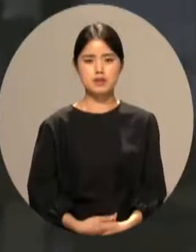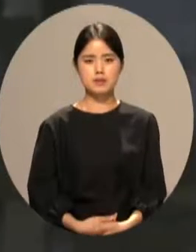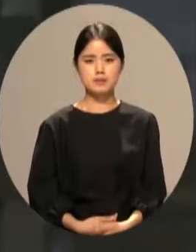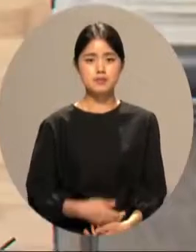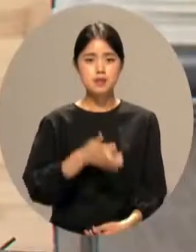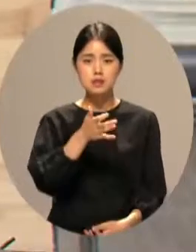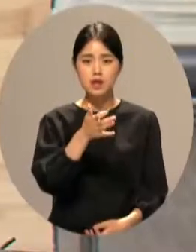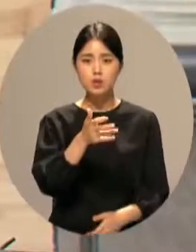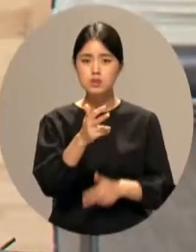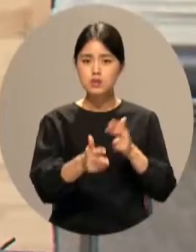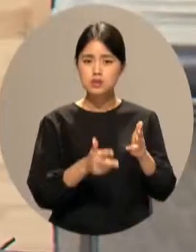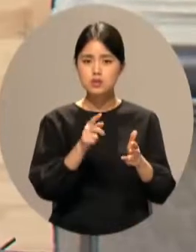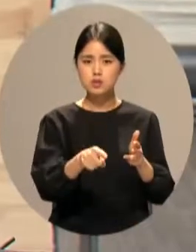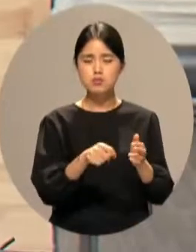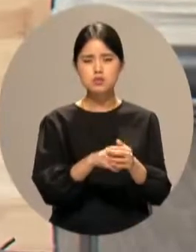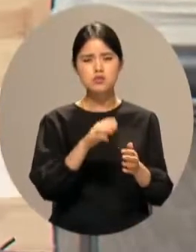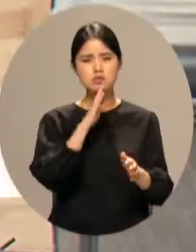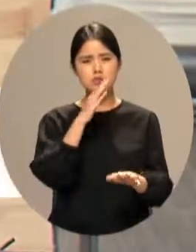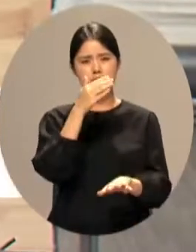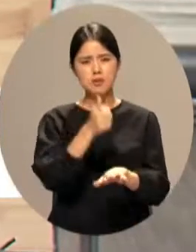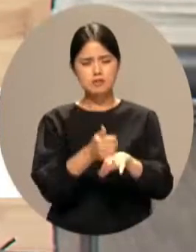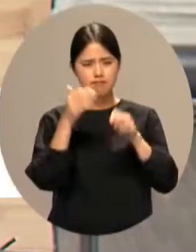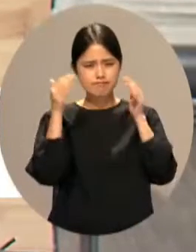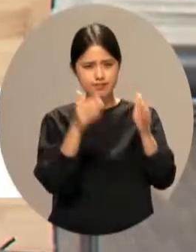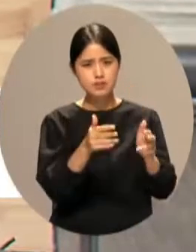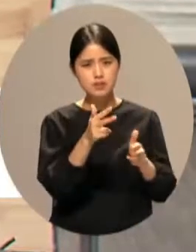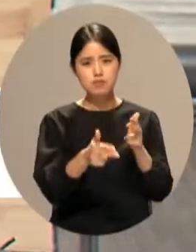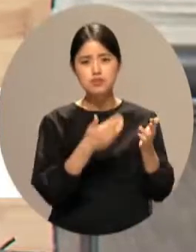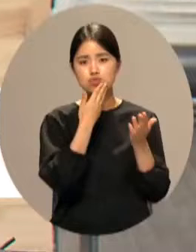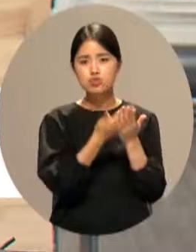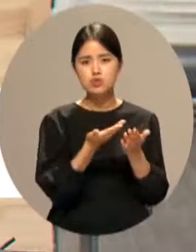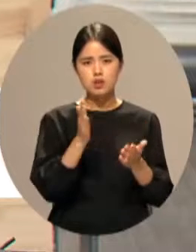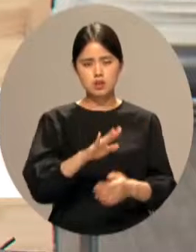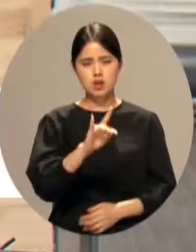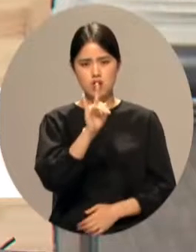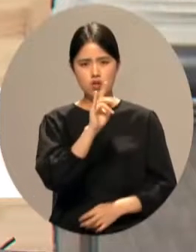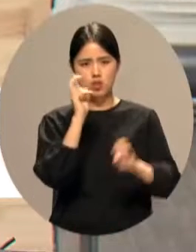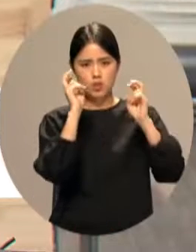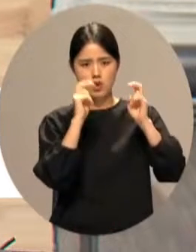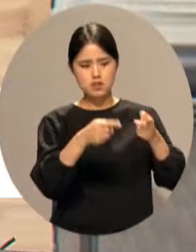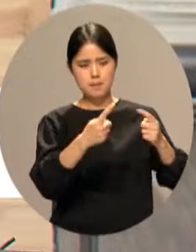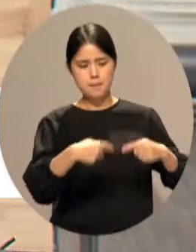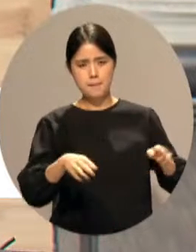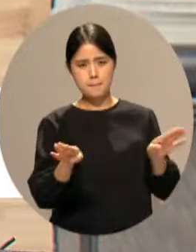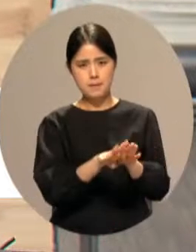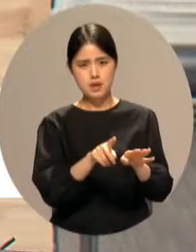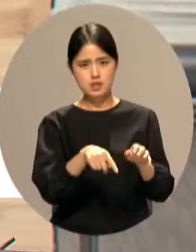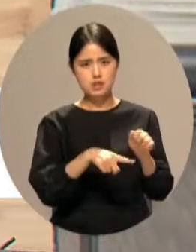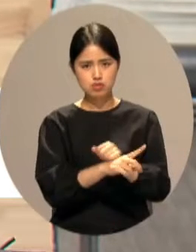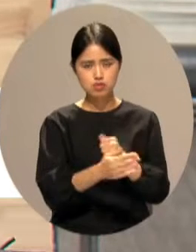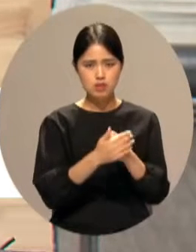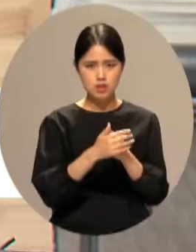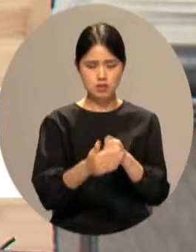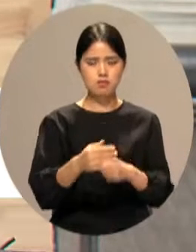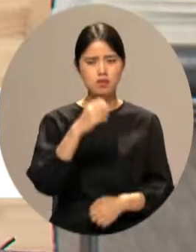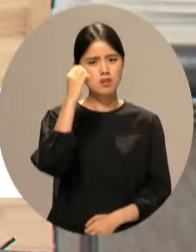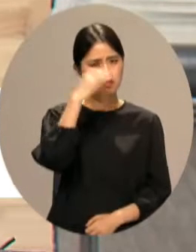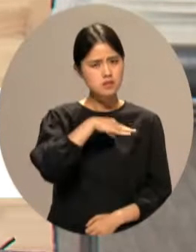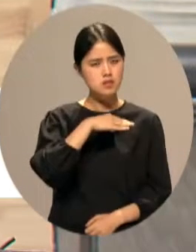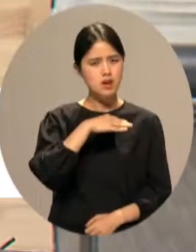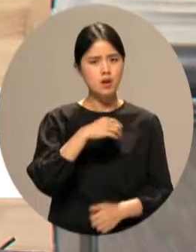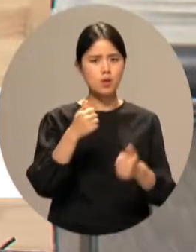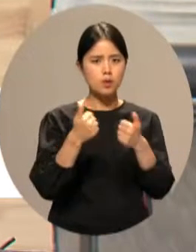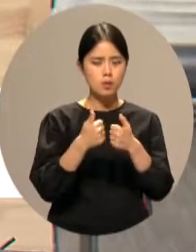상용차 산업은 정말 이제 마지막 주력 산업인데 현대차가 불참한다는 이유로 그냥